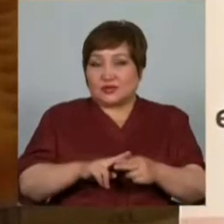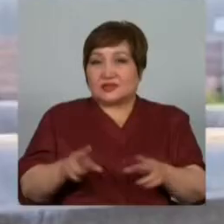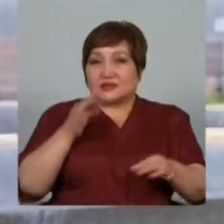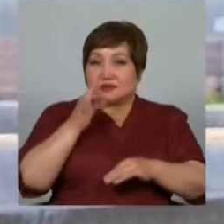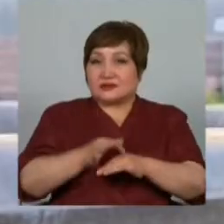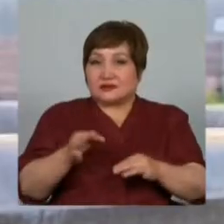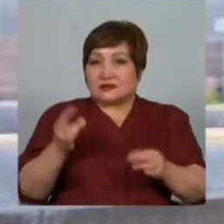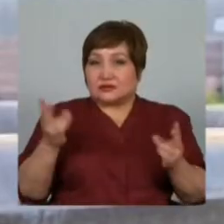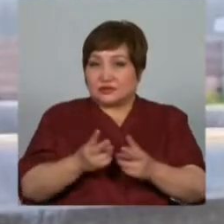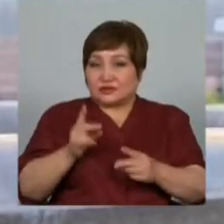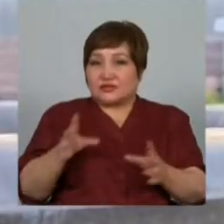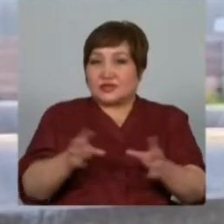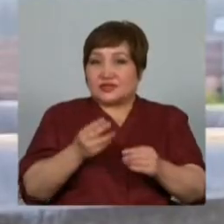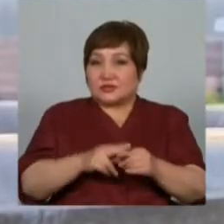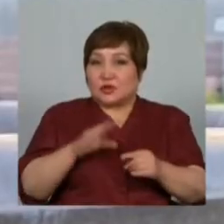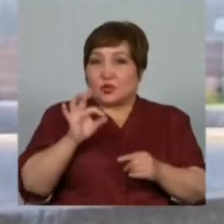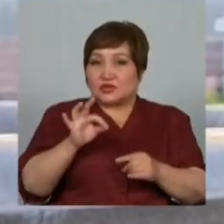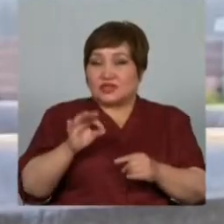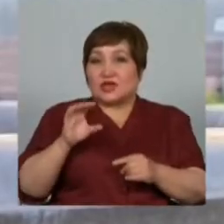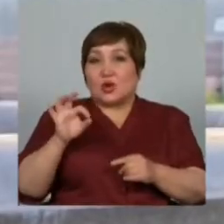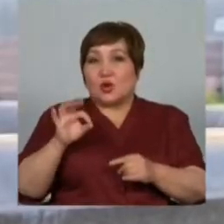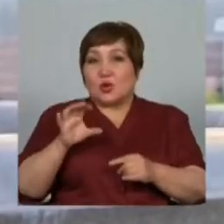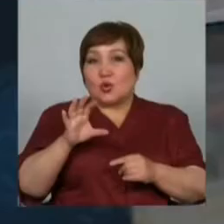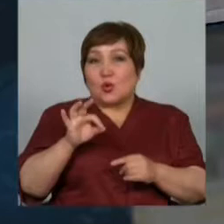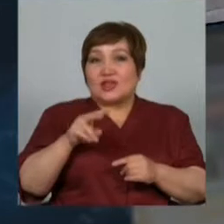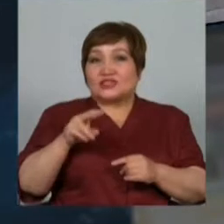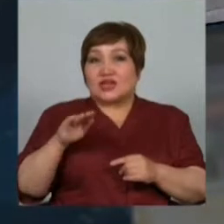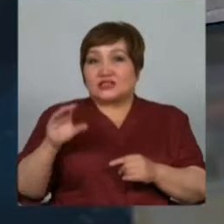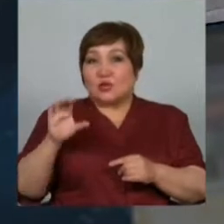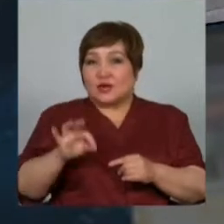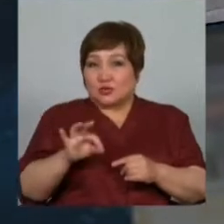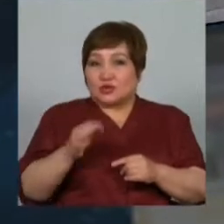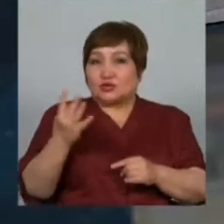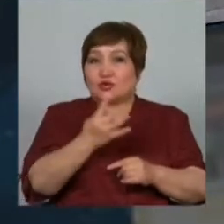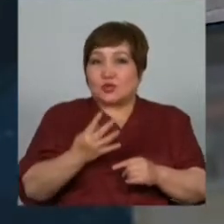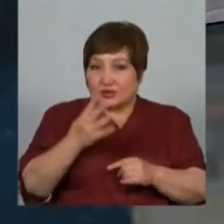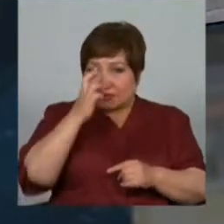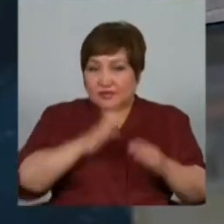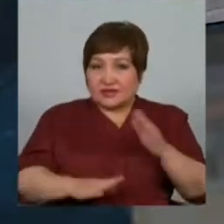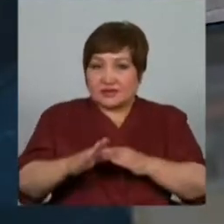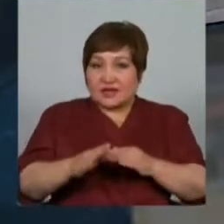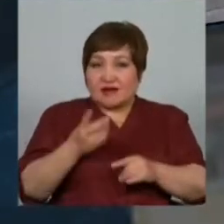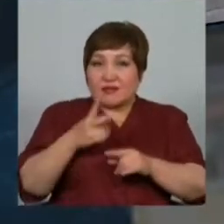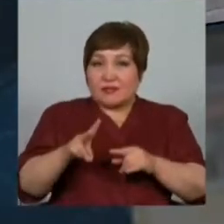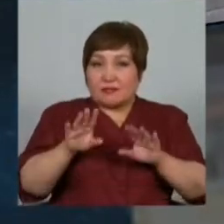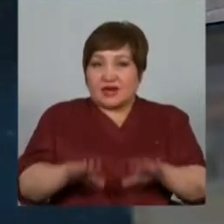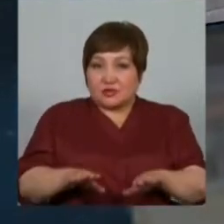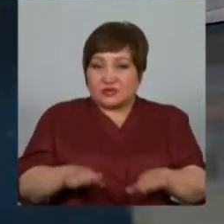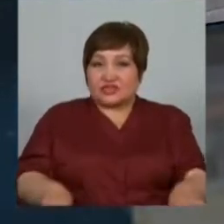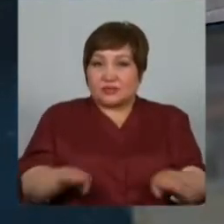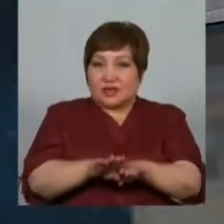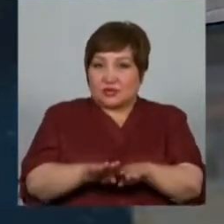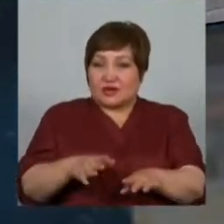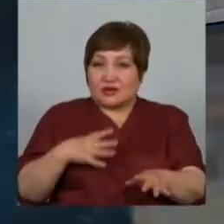Олжас Омарұлы төрт мемлекеттің аумағында орналасқан полигонның жабылуына өз үлесін қосқан.